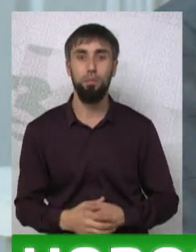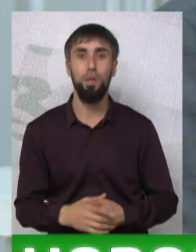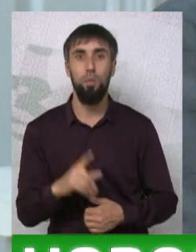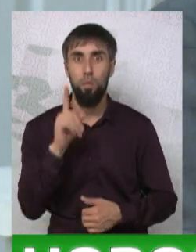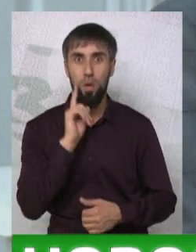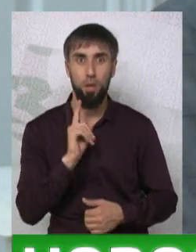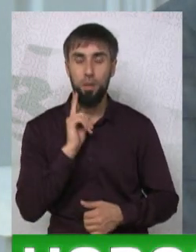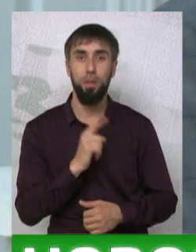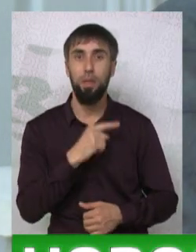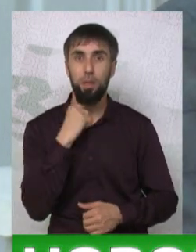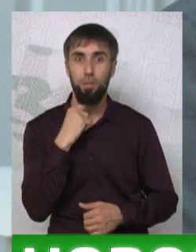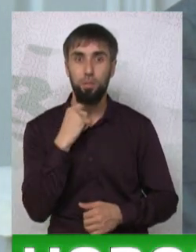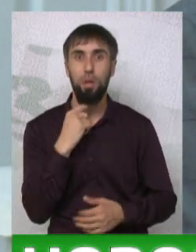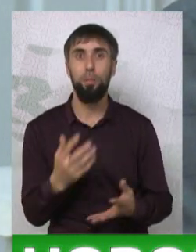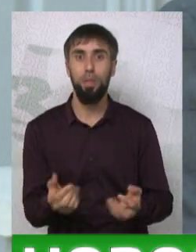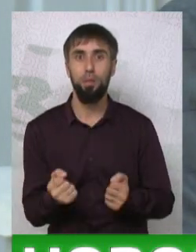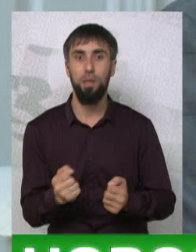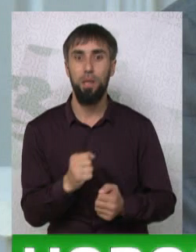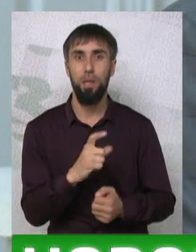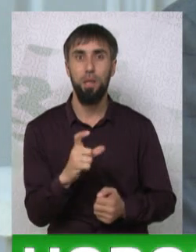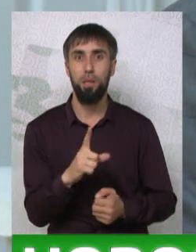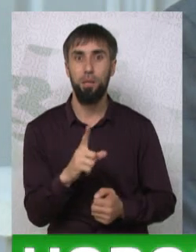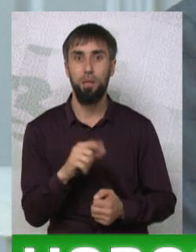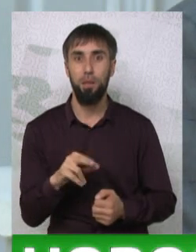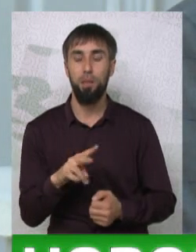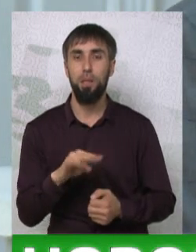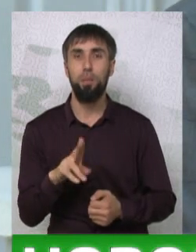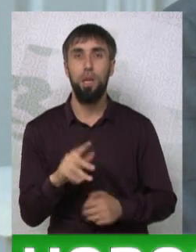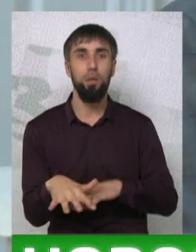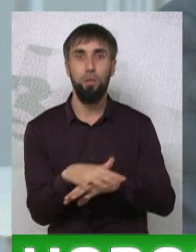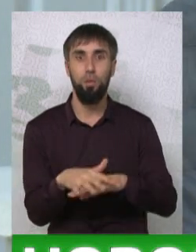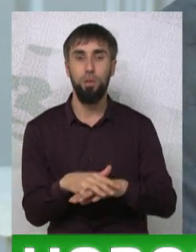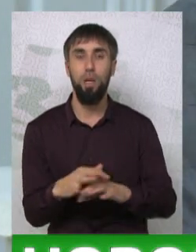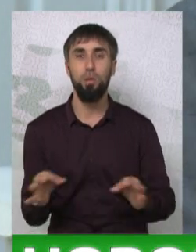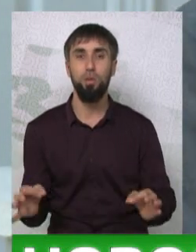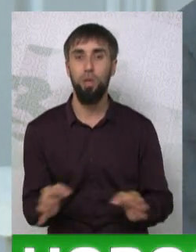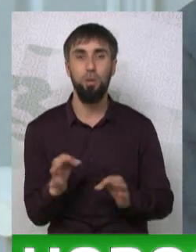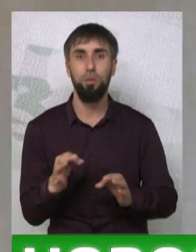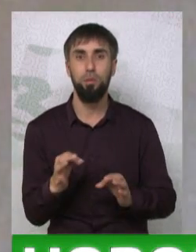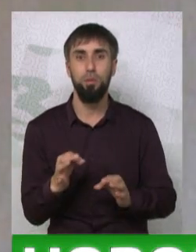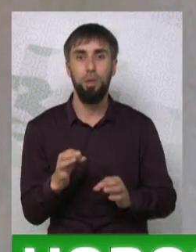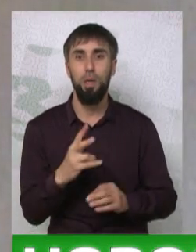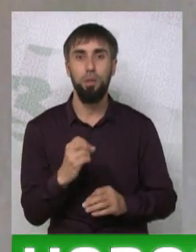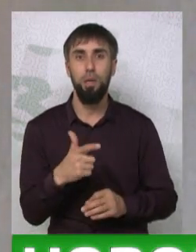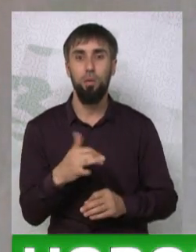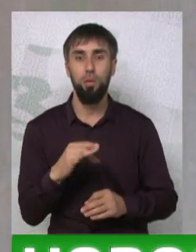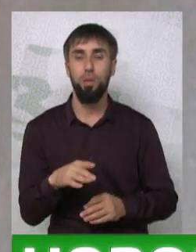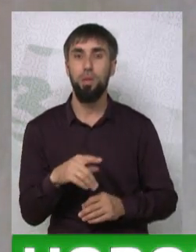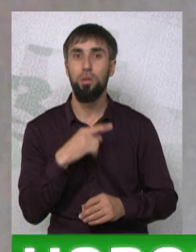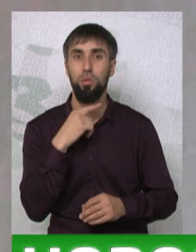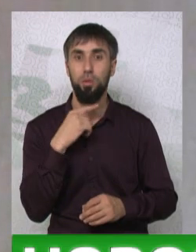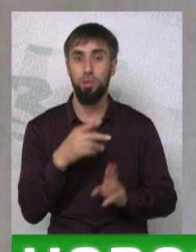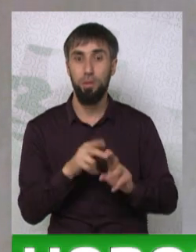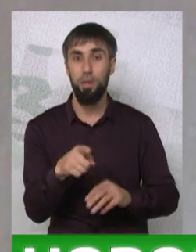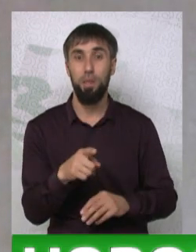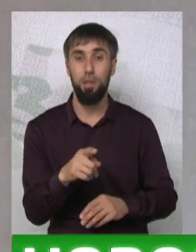Пока ингуши придерживаются, я сделал, им как народу ничего не грозит. Идрис Зязиков родился в Барсуки